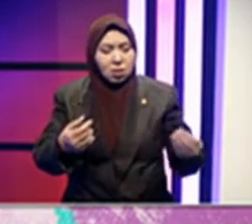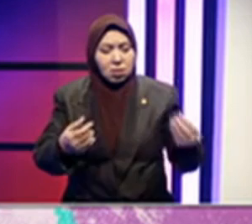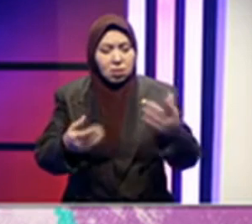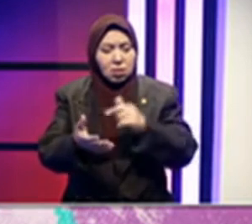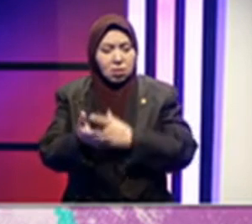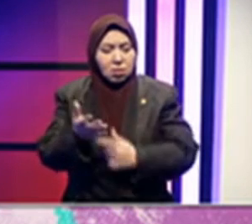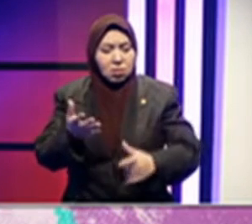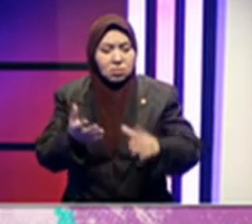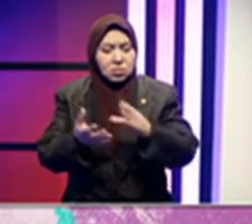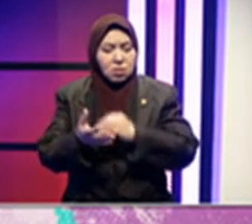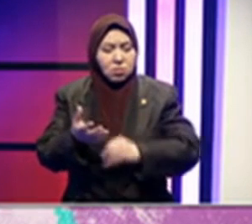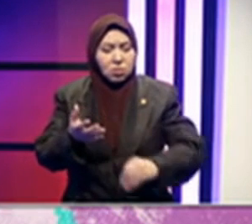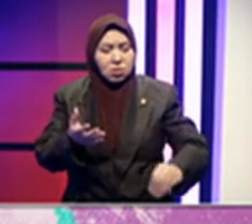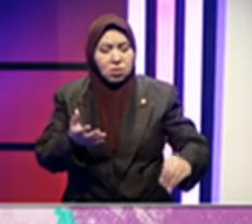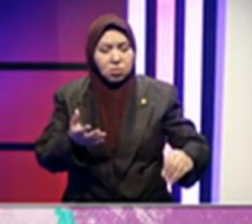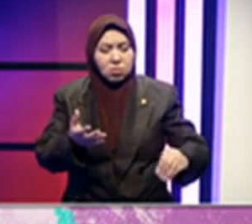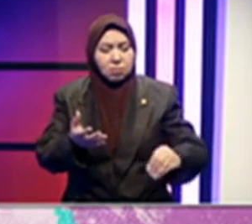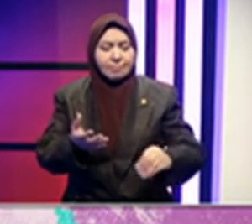أثخنتموهم